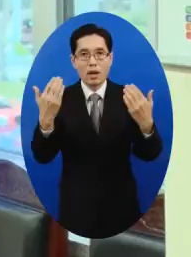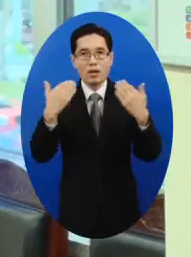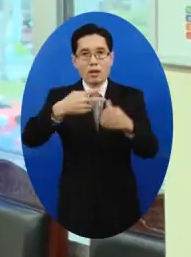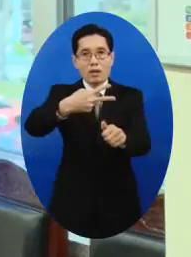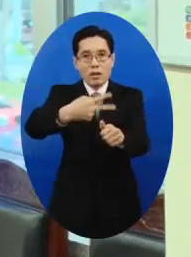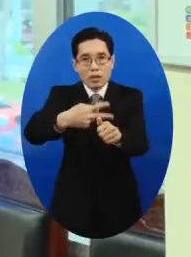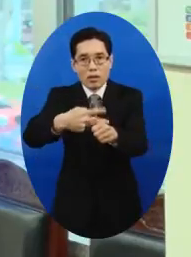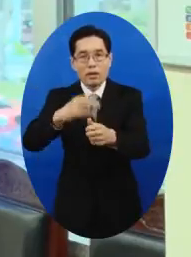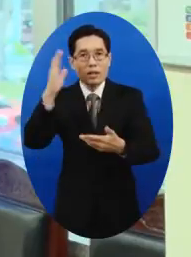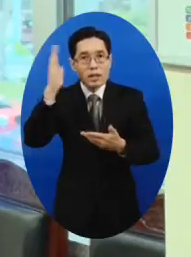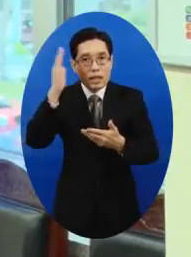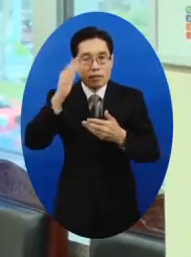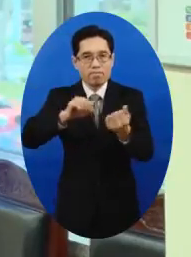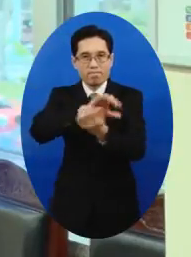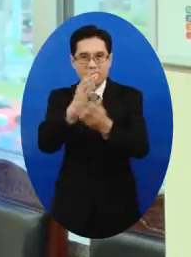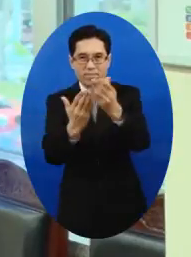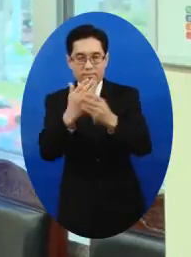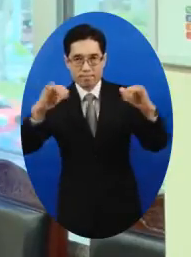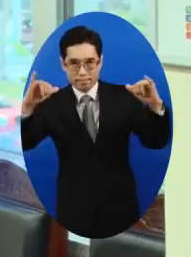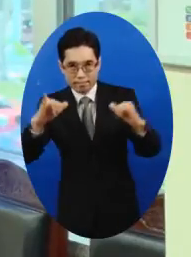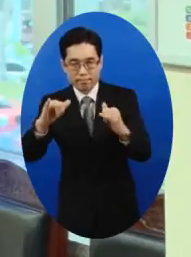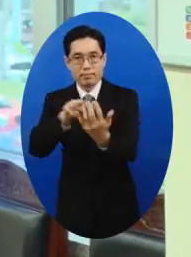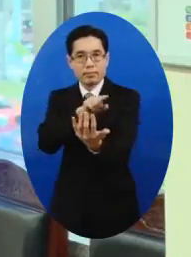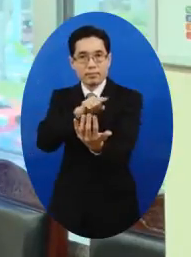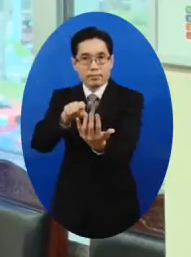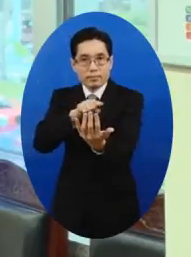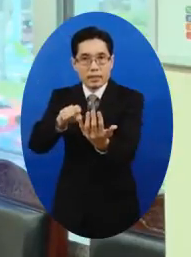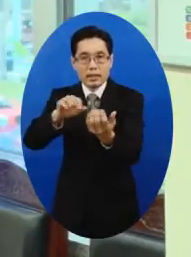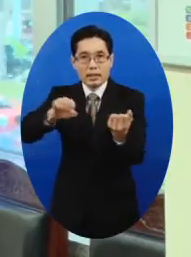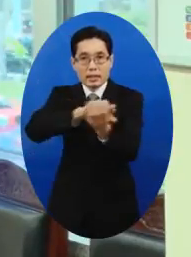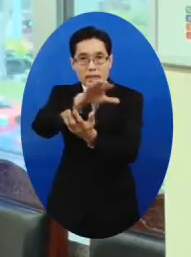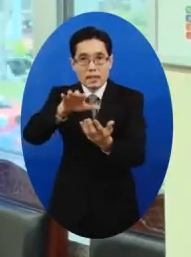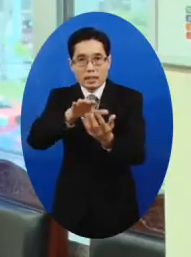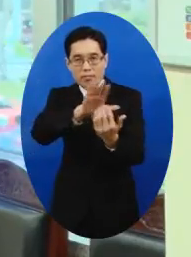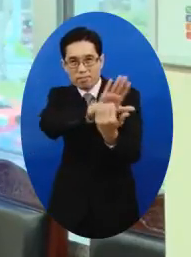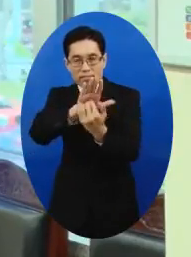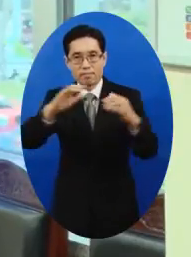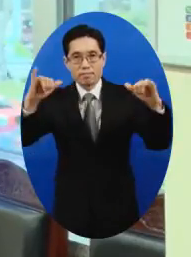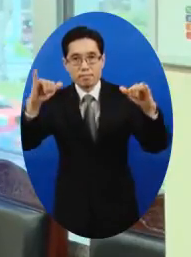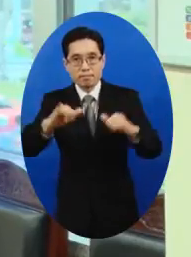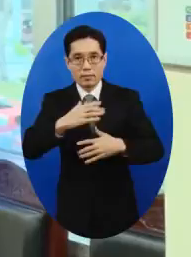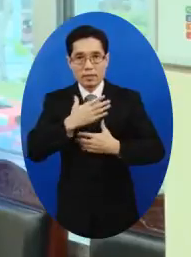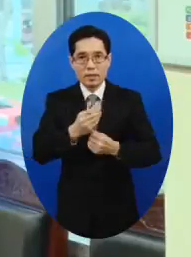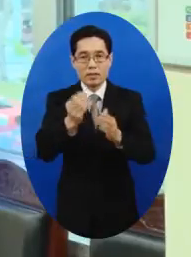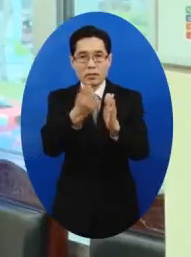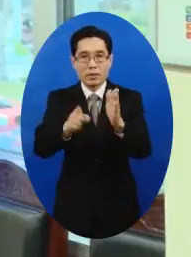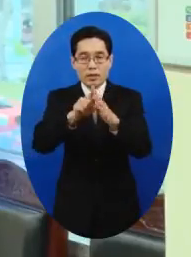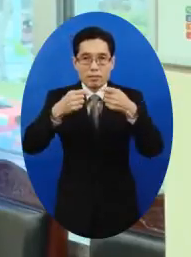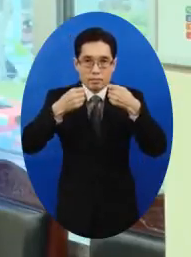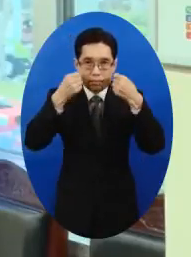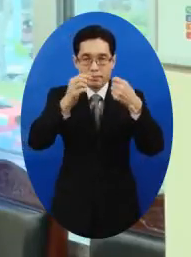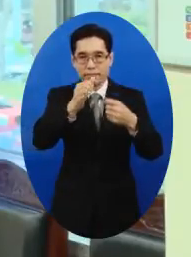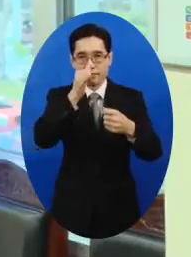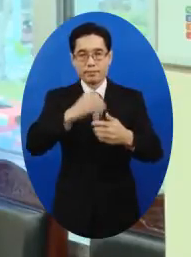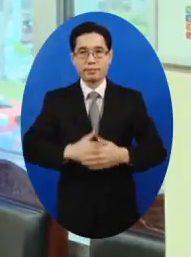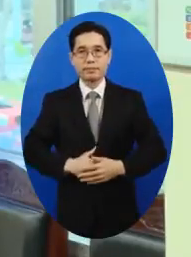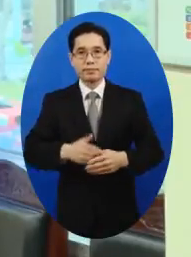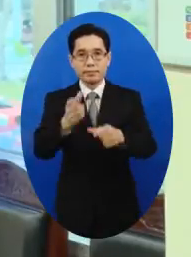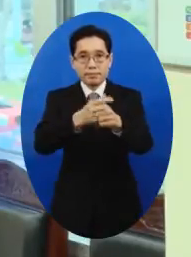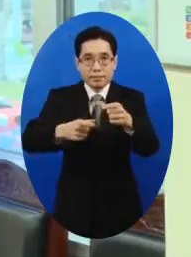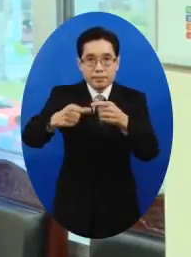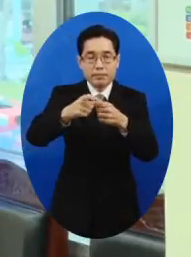체에 예방 교육과 실습실 앉은 증 금 등 재해예방을 위한 안전 보건 활동을 펼치게 됩니다 그리고